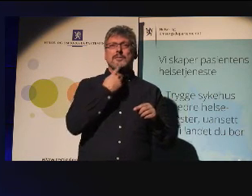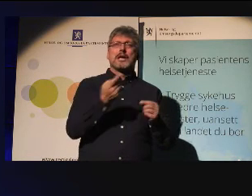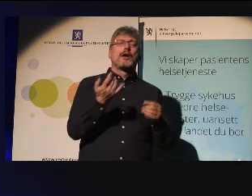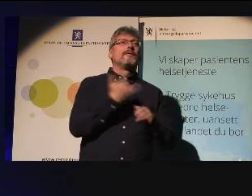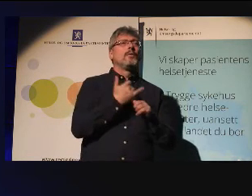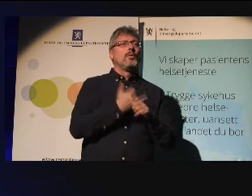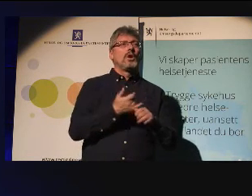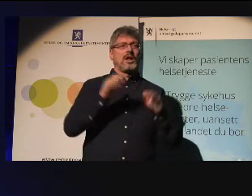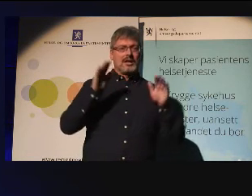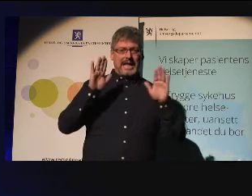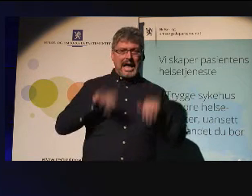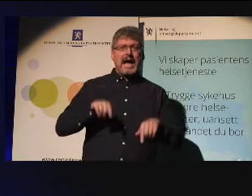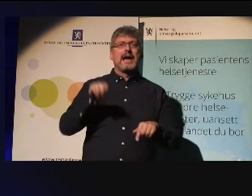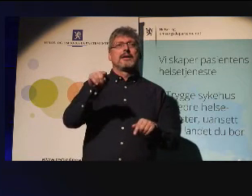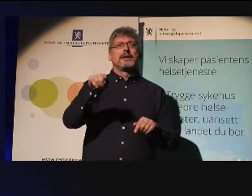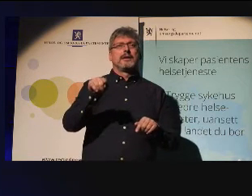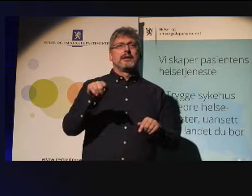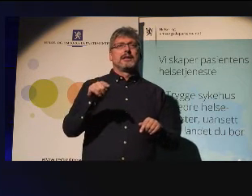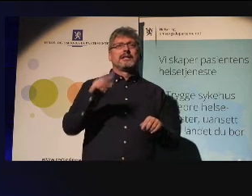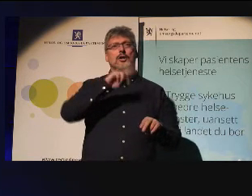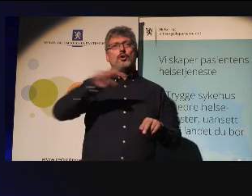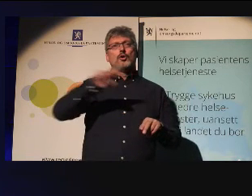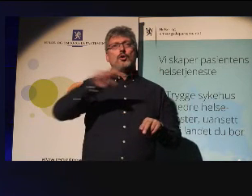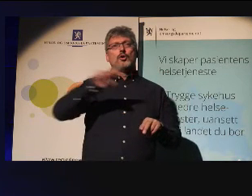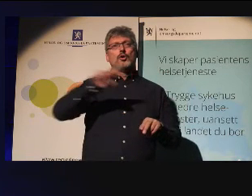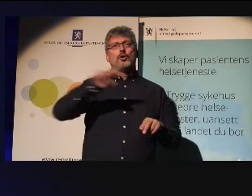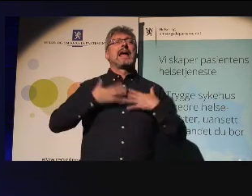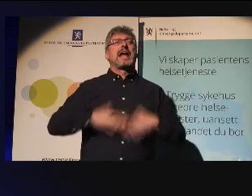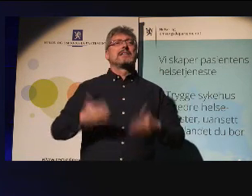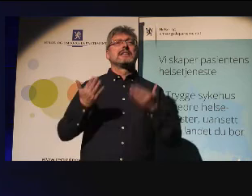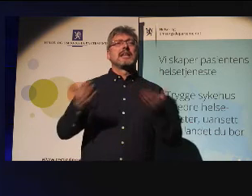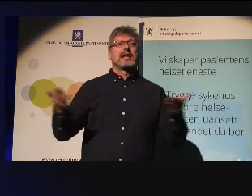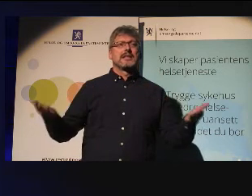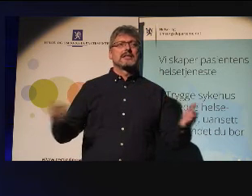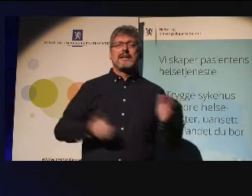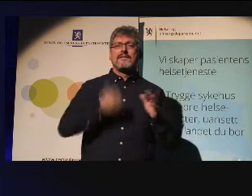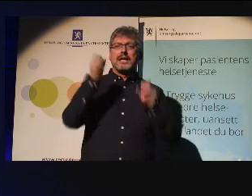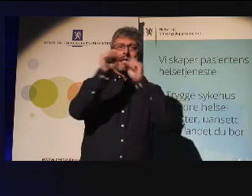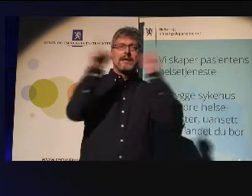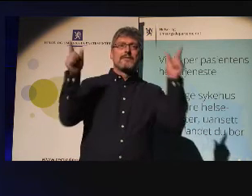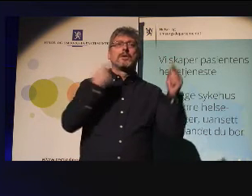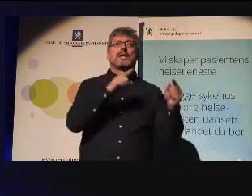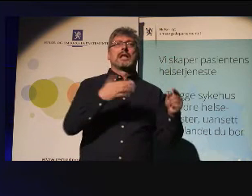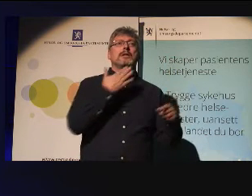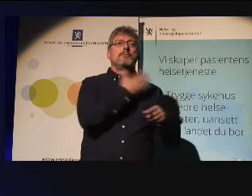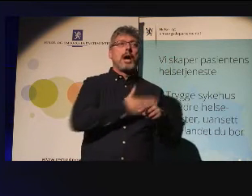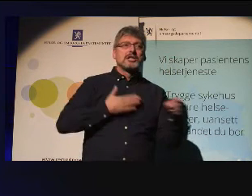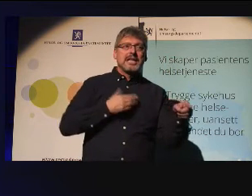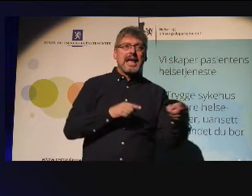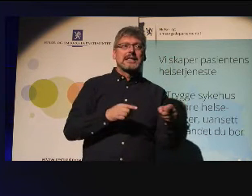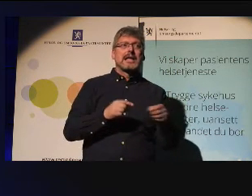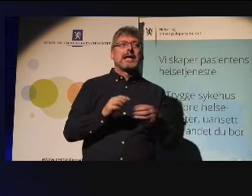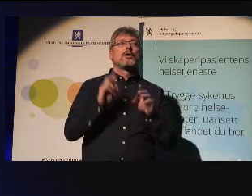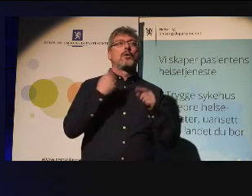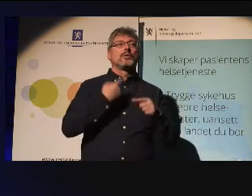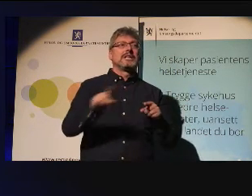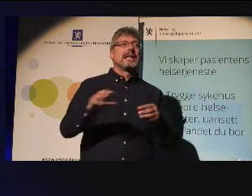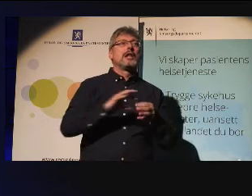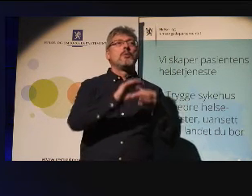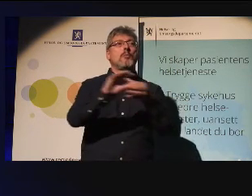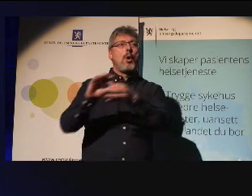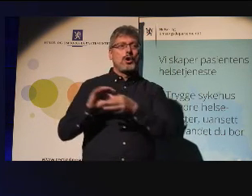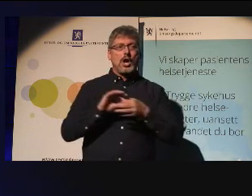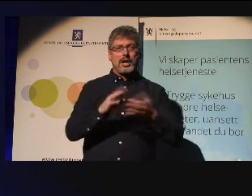norske helsetjenesten. Dette viktig informasjon til pasienter og til pårørende. Det